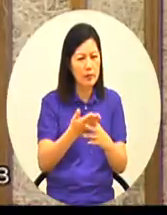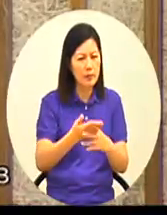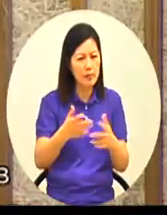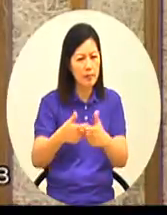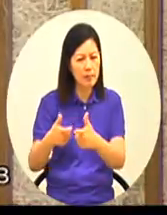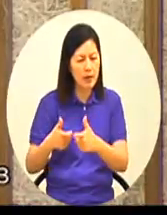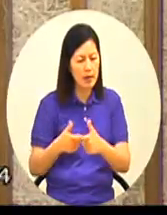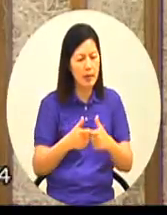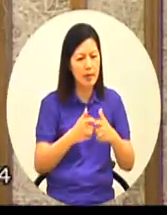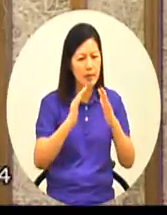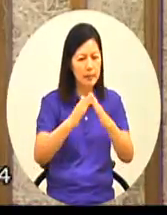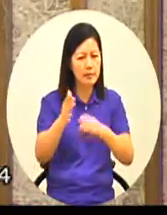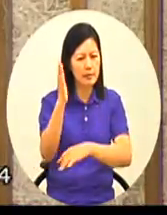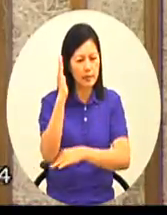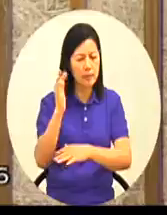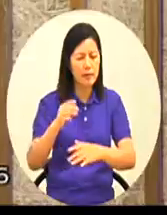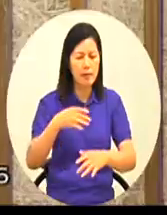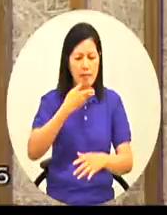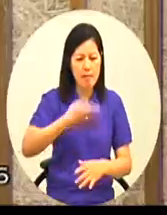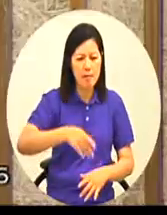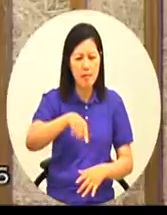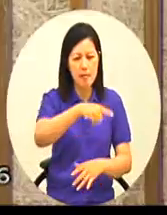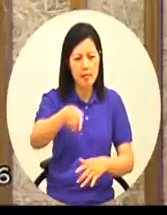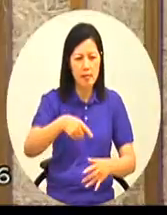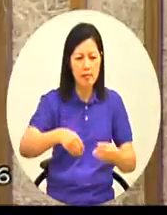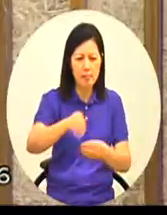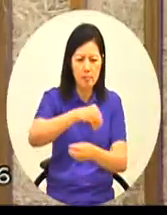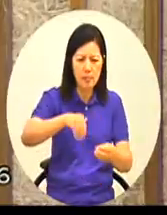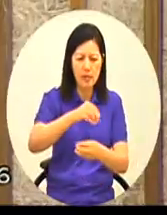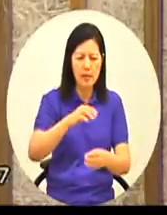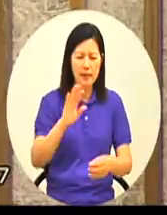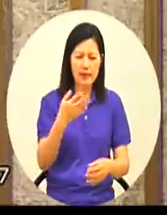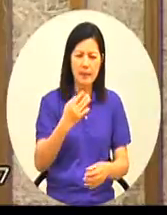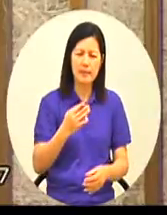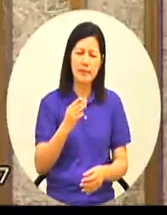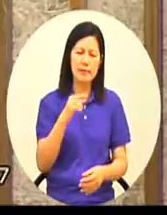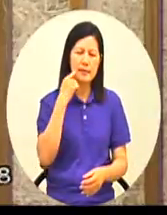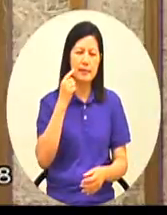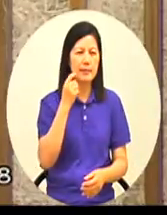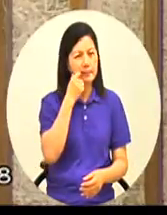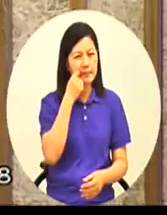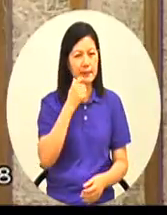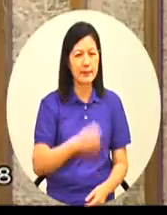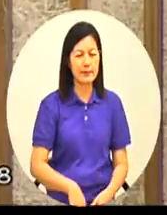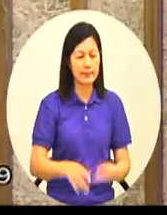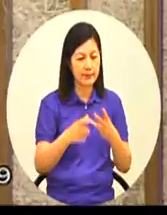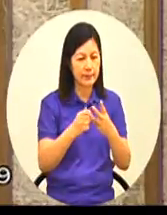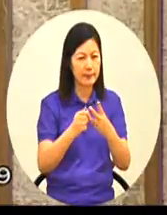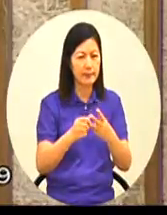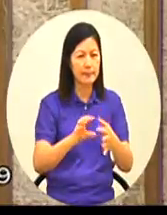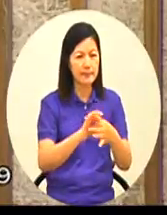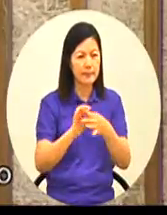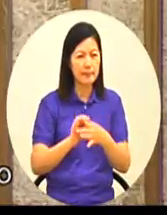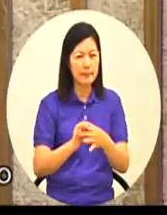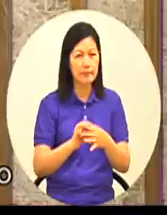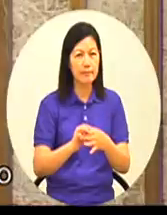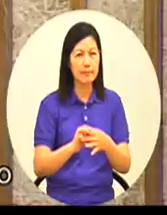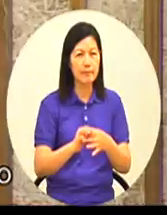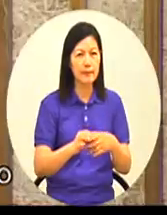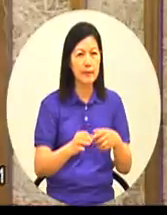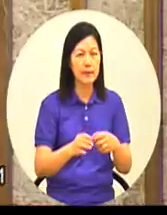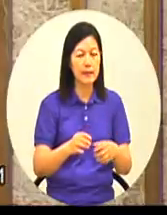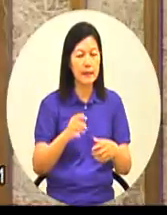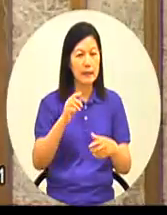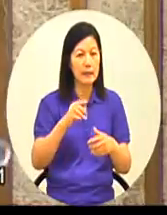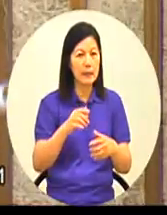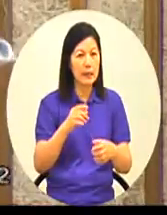政或者相关高龄化的运作，可是事实上真的是有这样的困难，然后这跟议员报告哈。然后第三个有关这个职工移拨部分哈，事实上我们在